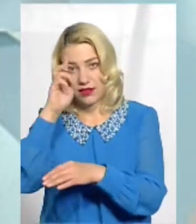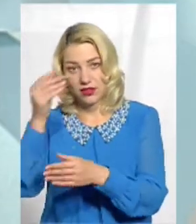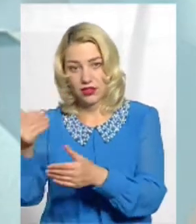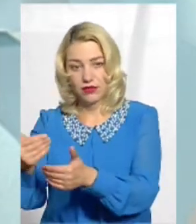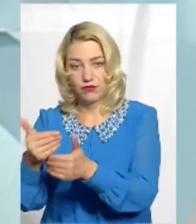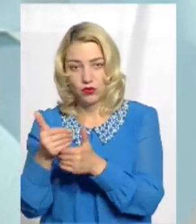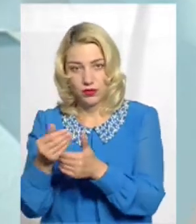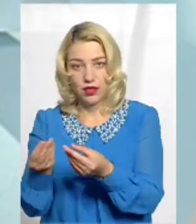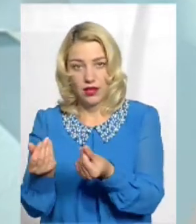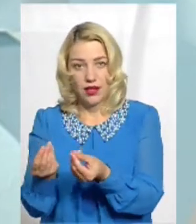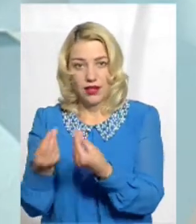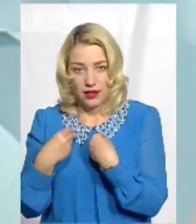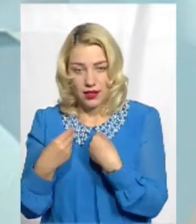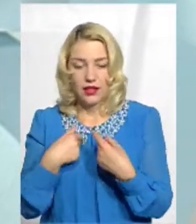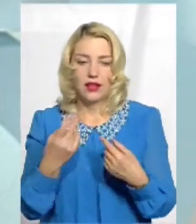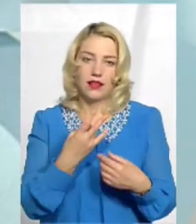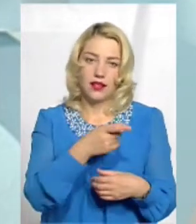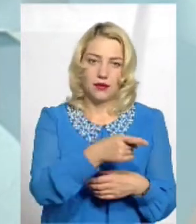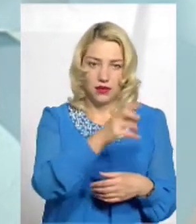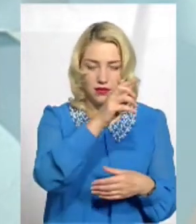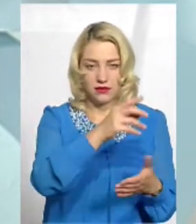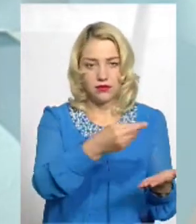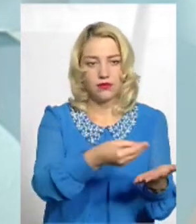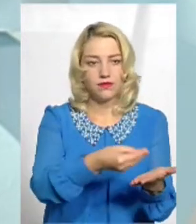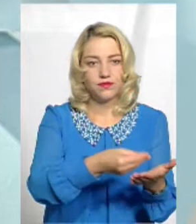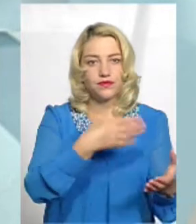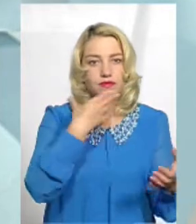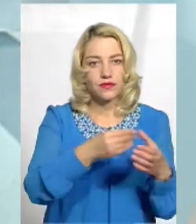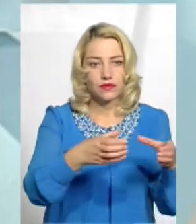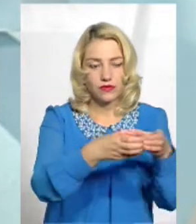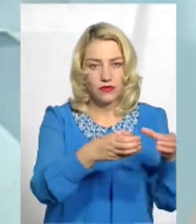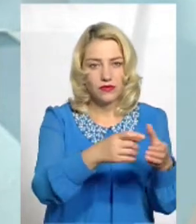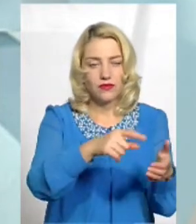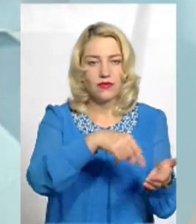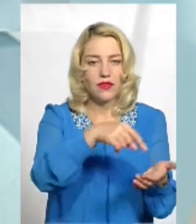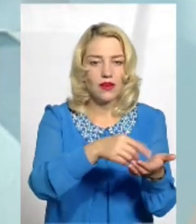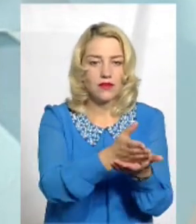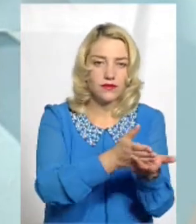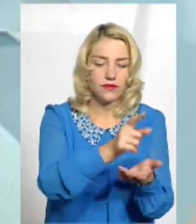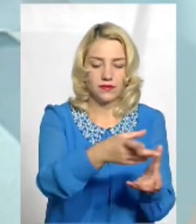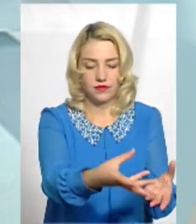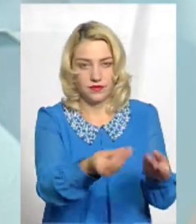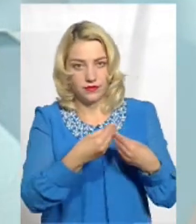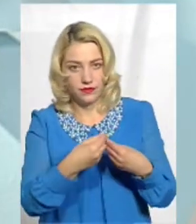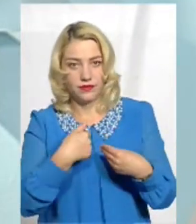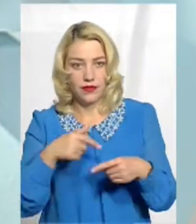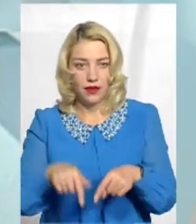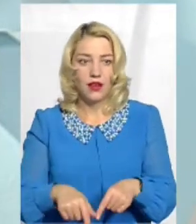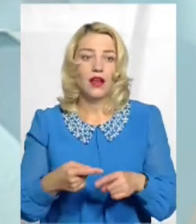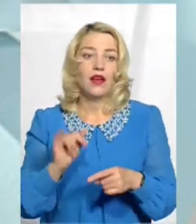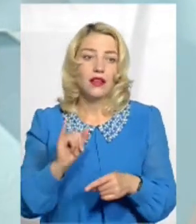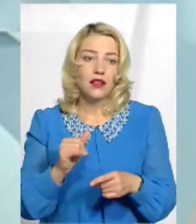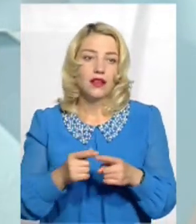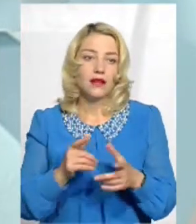щось, то вона має долучитися певним відсотком власне своїх коштів. На щастя, констатуємо те, що більшість територій